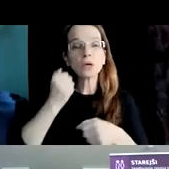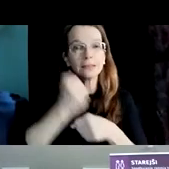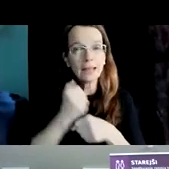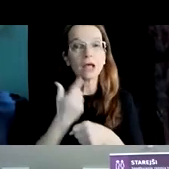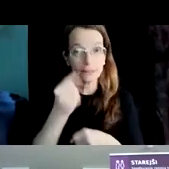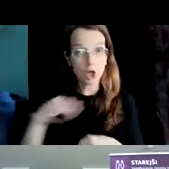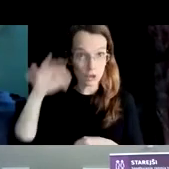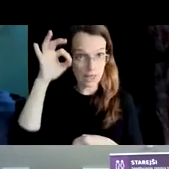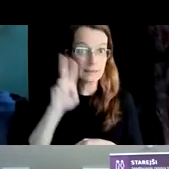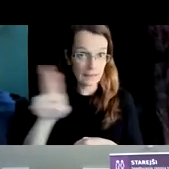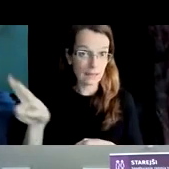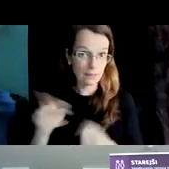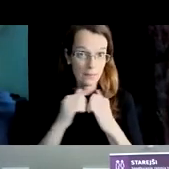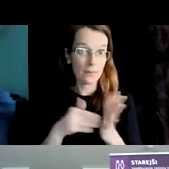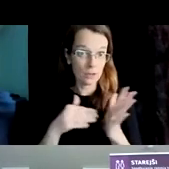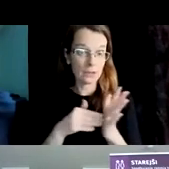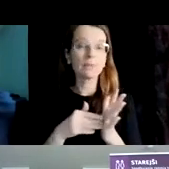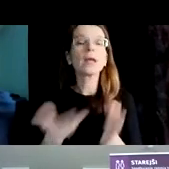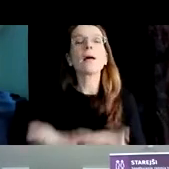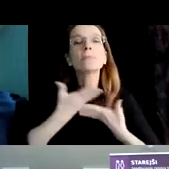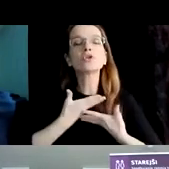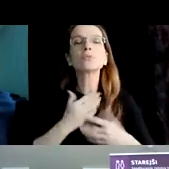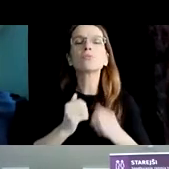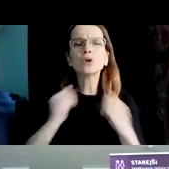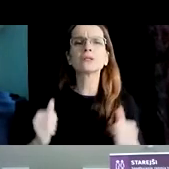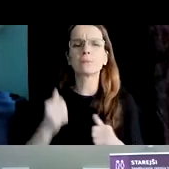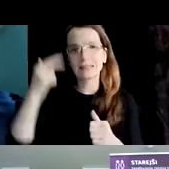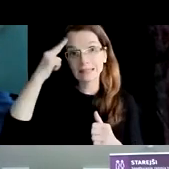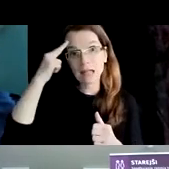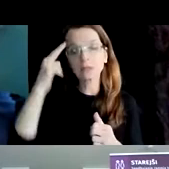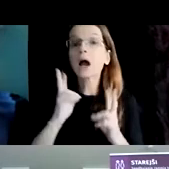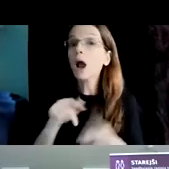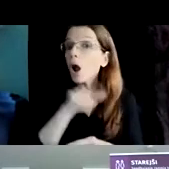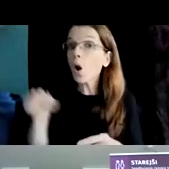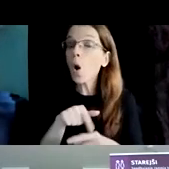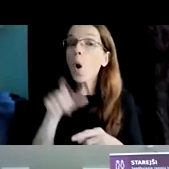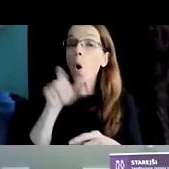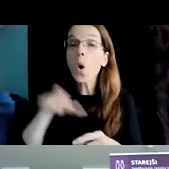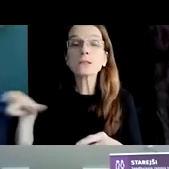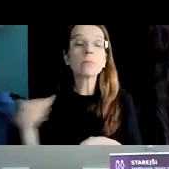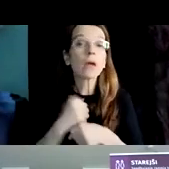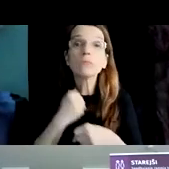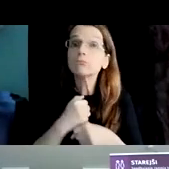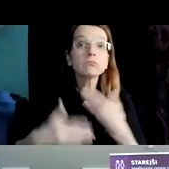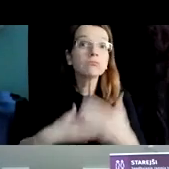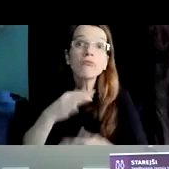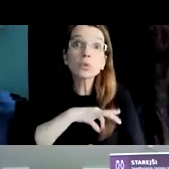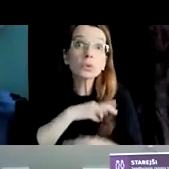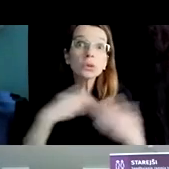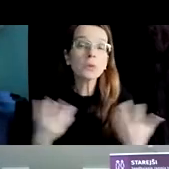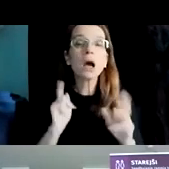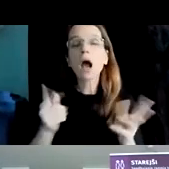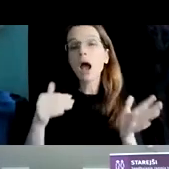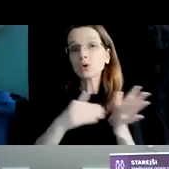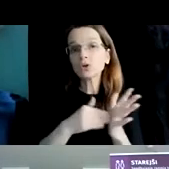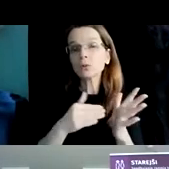odraslimi s posebnimi potrebami, pridobijo osnovna znanja o tem, kako te osebe funkcionirajo, kaj potrebujejo, katera so